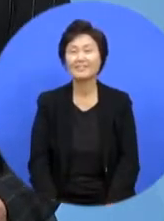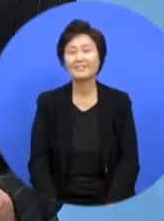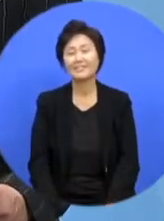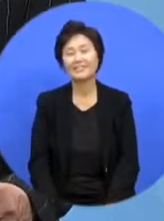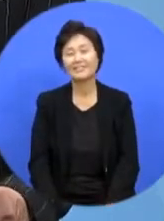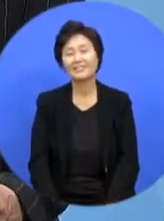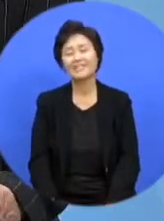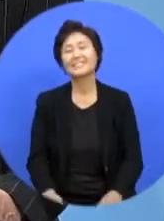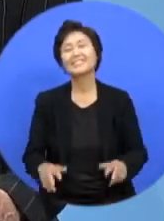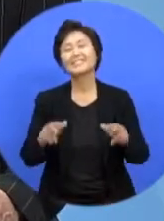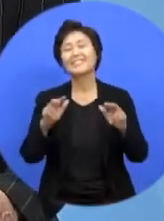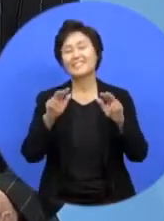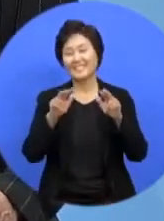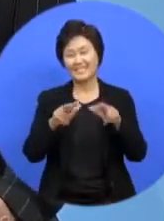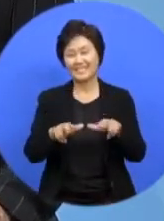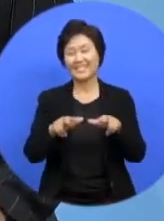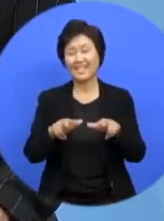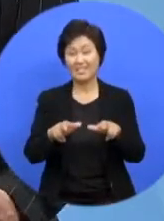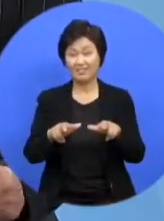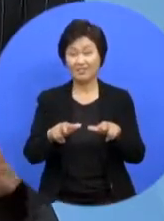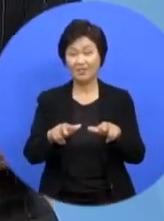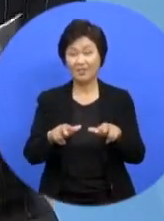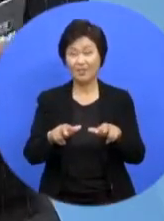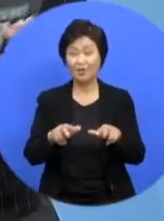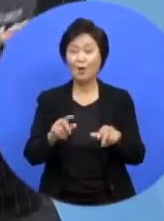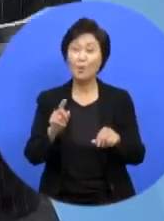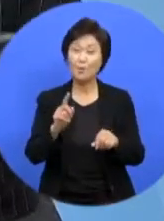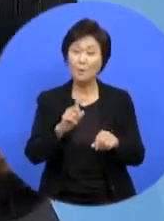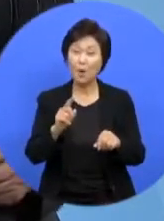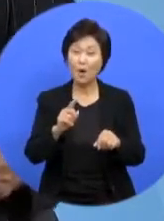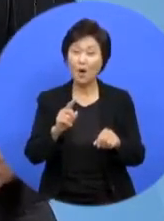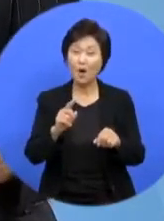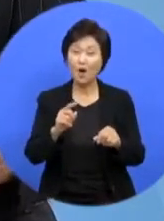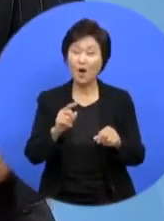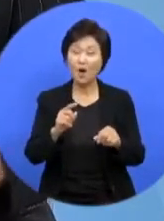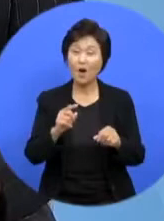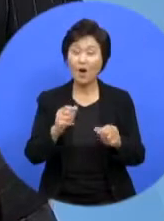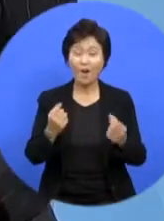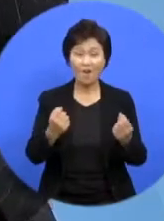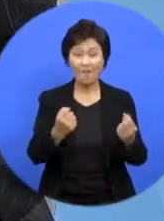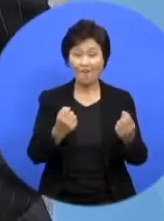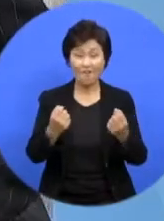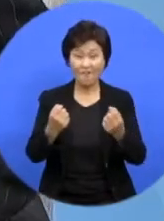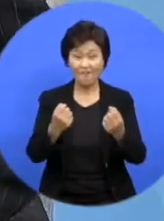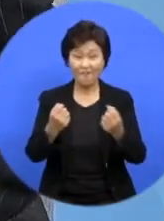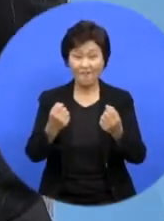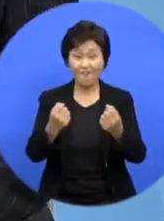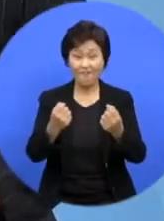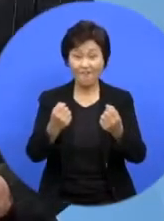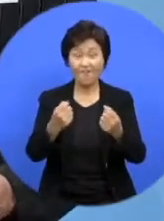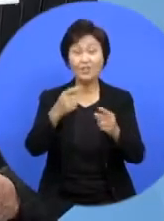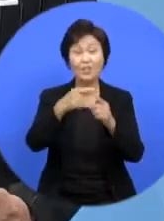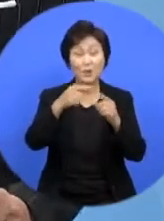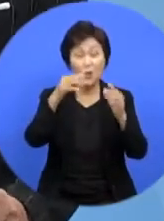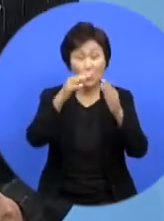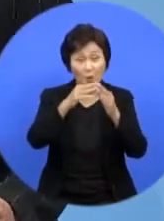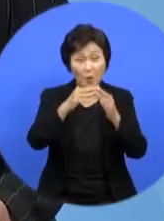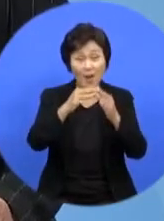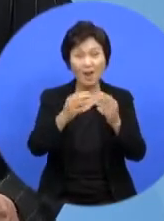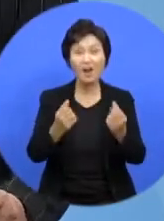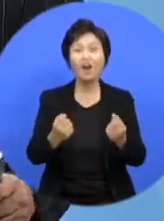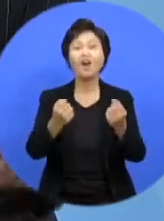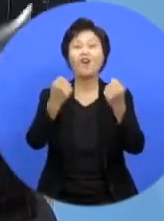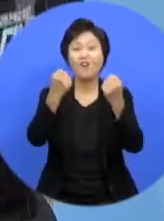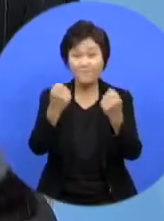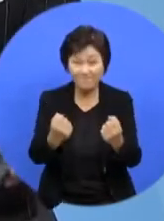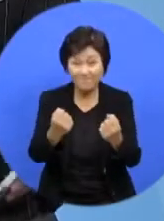이제는 그 저 어차피 드라이브 이제 하고 이제 교회 가서 주차장 넓죠? 네, 넓습니다. 네, 주차장